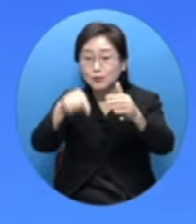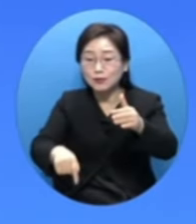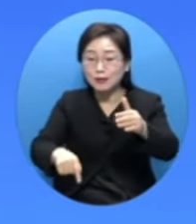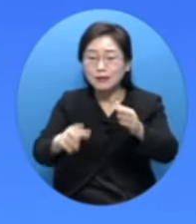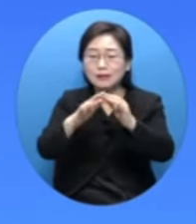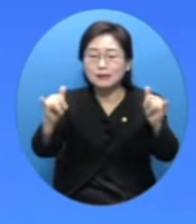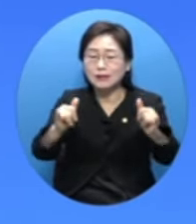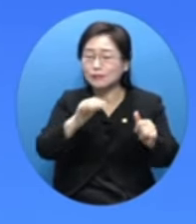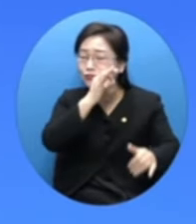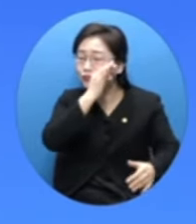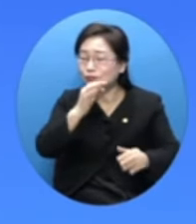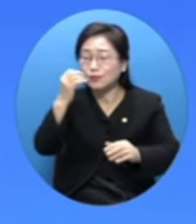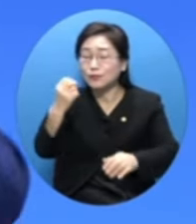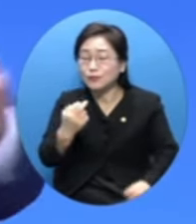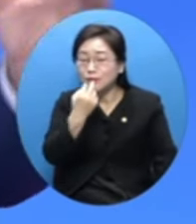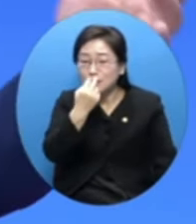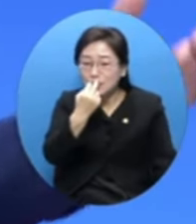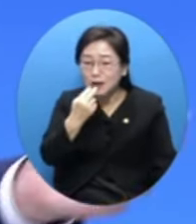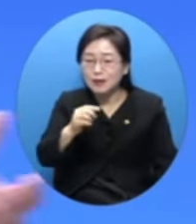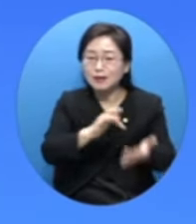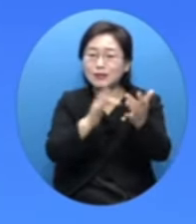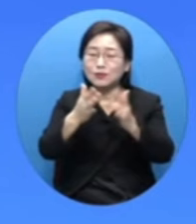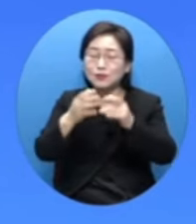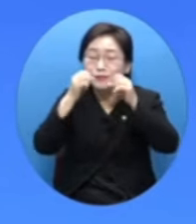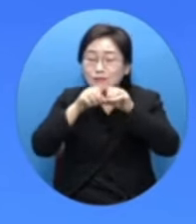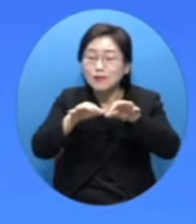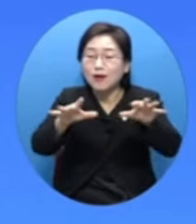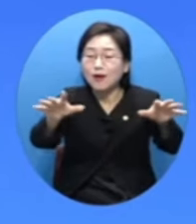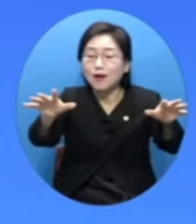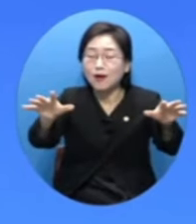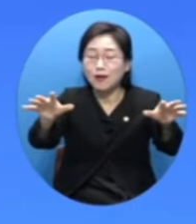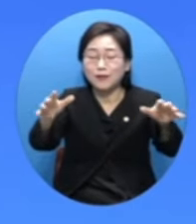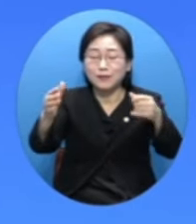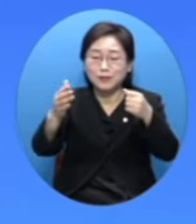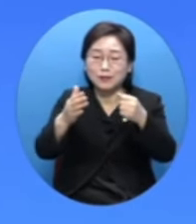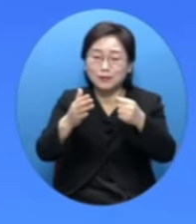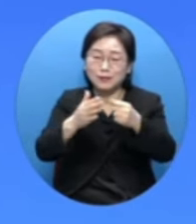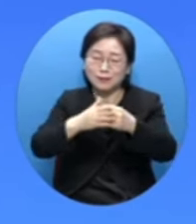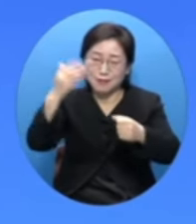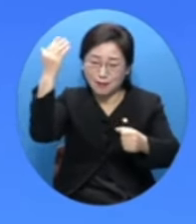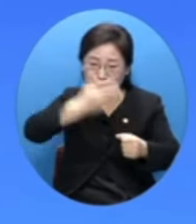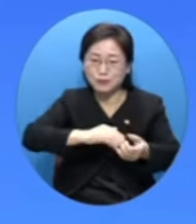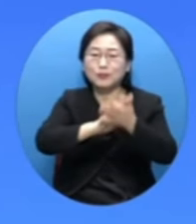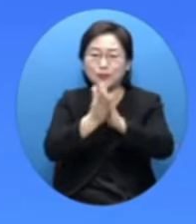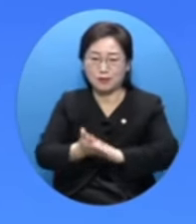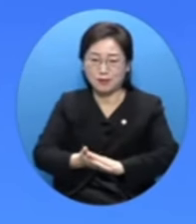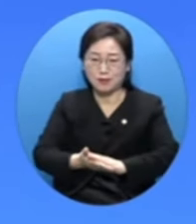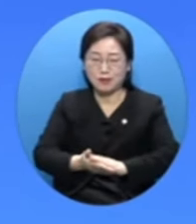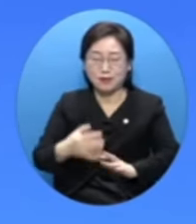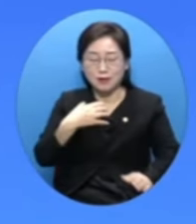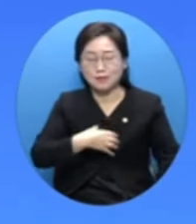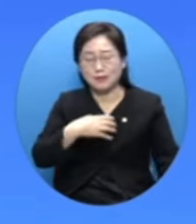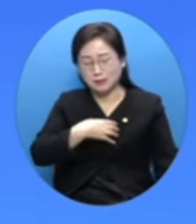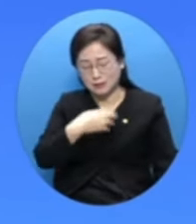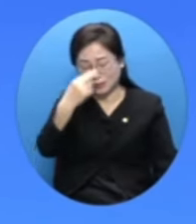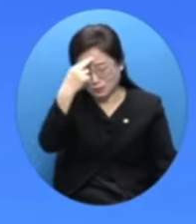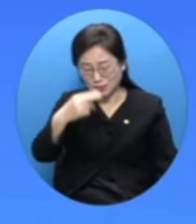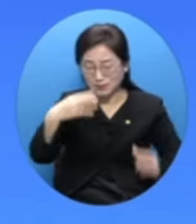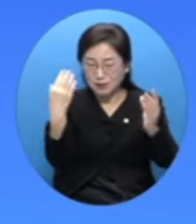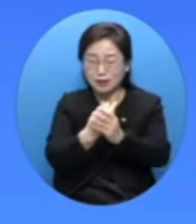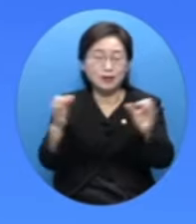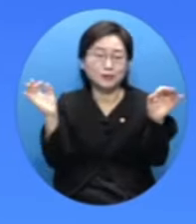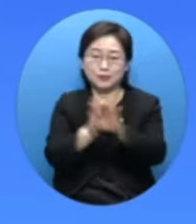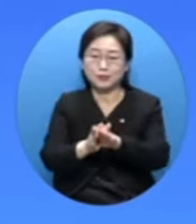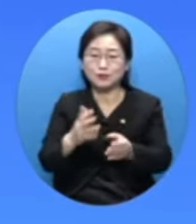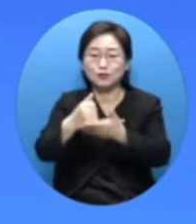부끄러운 냄새들이 예수님의 향기로 싹 덮여버리고 사라져버릴 것입니다. 염려, 것이 걱정, 고통, 괴로움이 사라져버릴 것입니다.